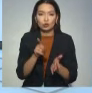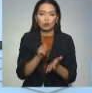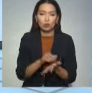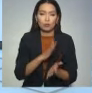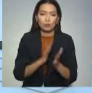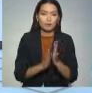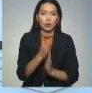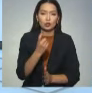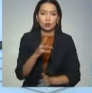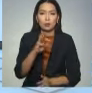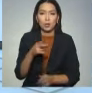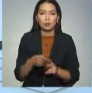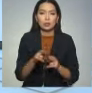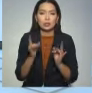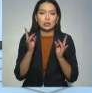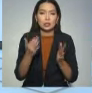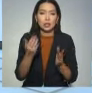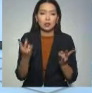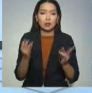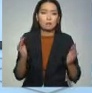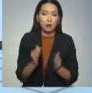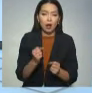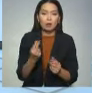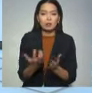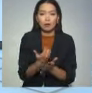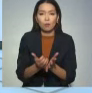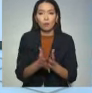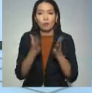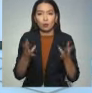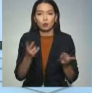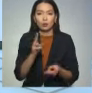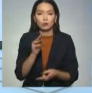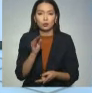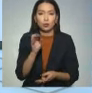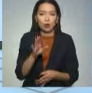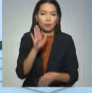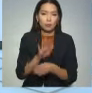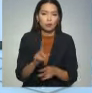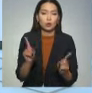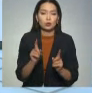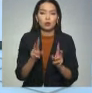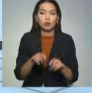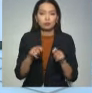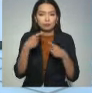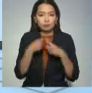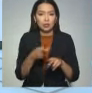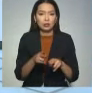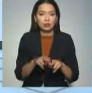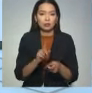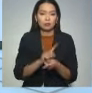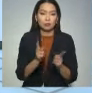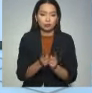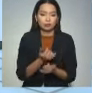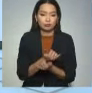миллиардов. Поэтому тратить из него надо меньше, а зарабатывать больше. Касым-Жомарт Токаев дал поручение, как запустить механизмы, которые бы работали